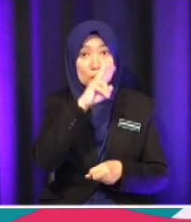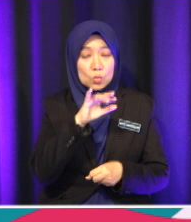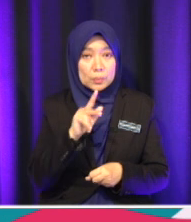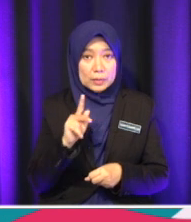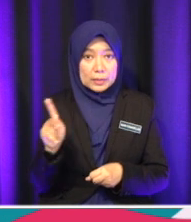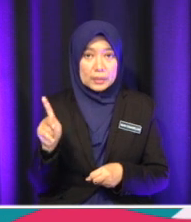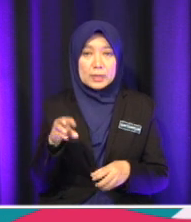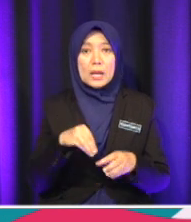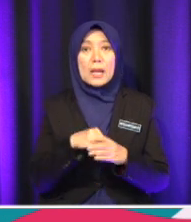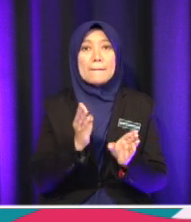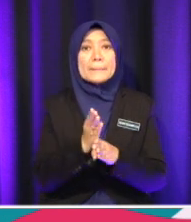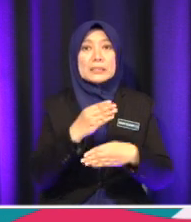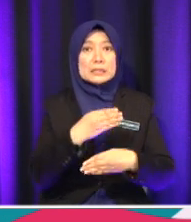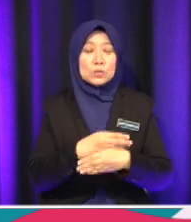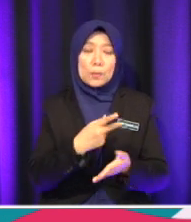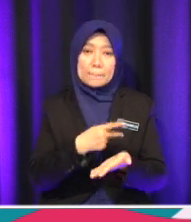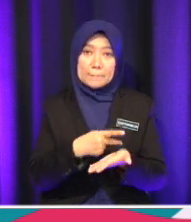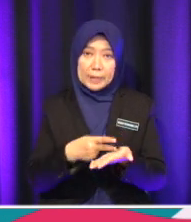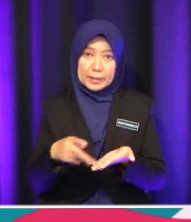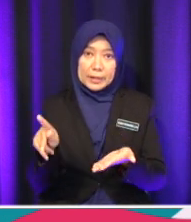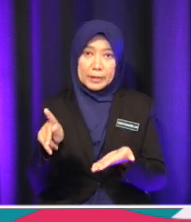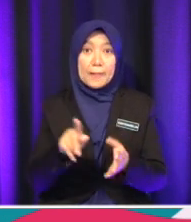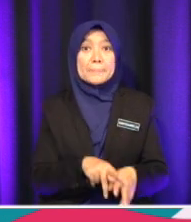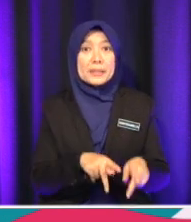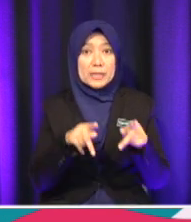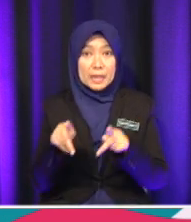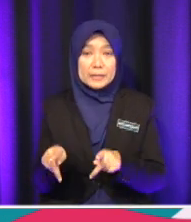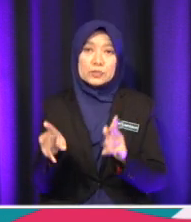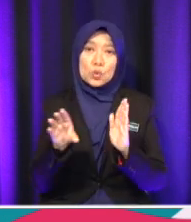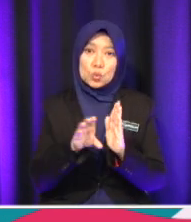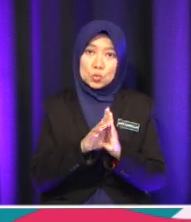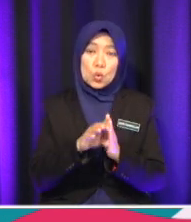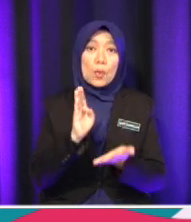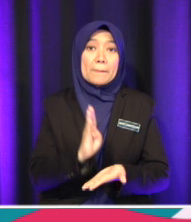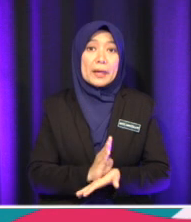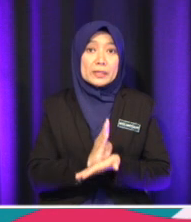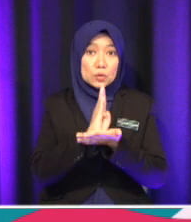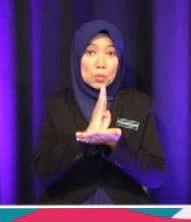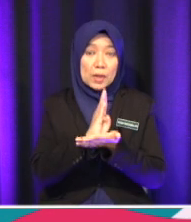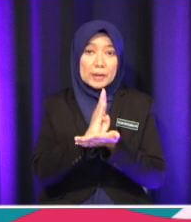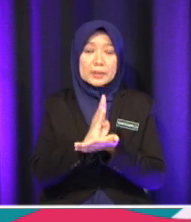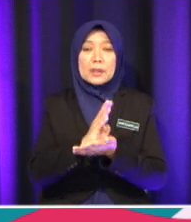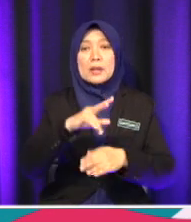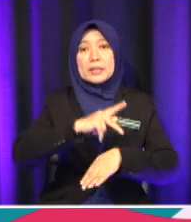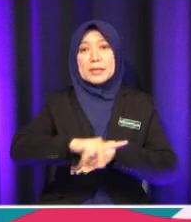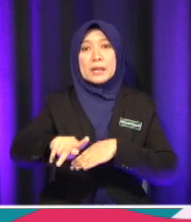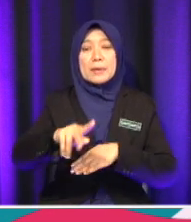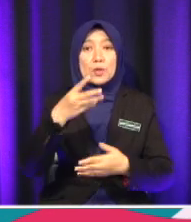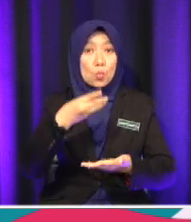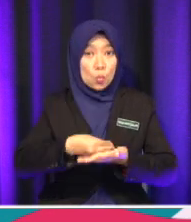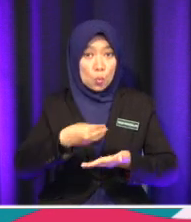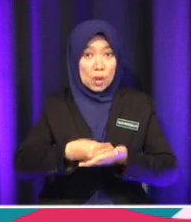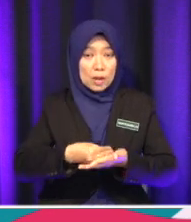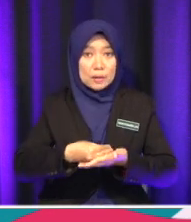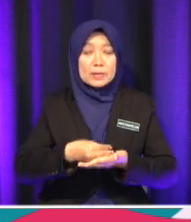dalam bentuk bayaran pindahan Contohnya seperti bantuan kiriman uang dan Derma yang diterima